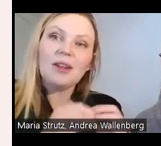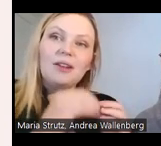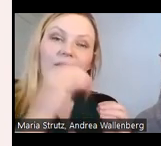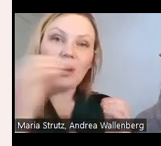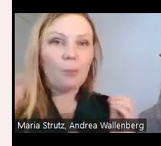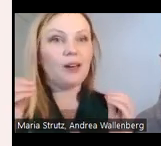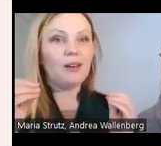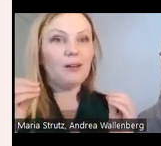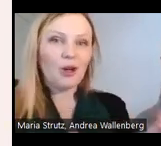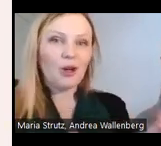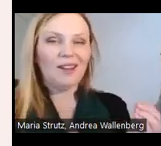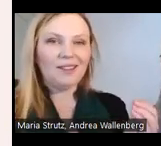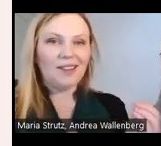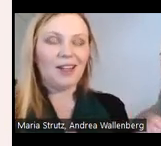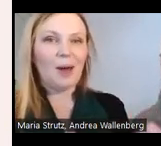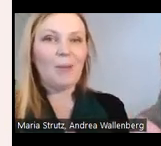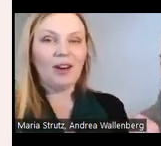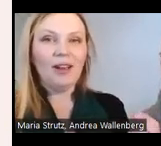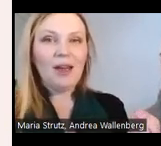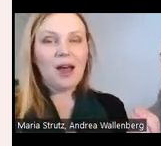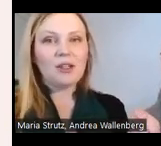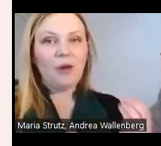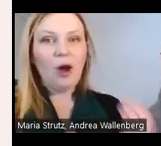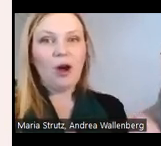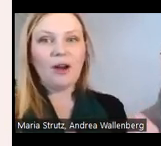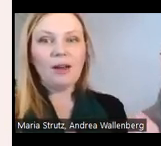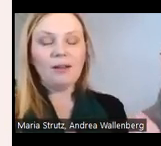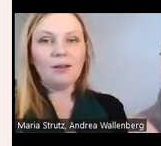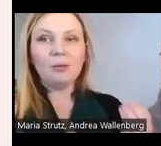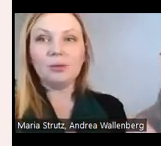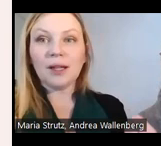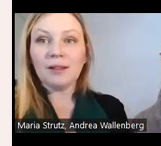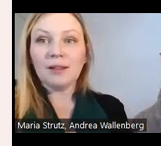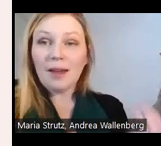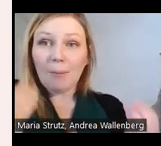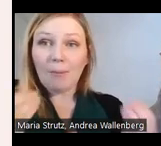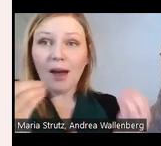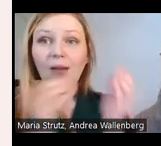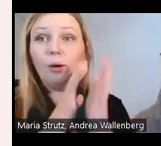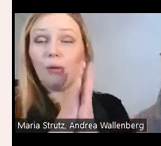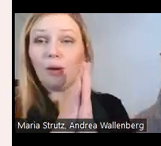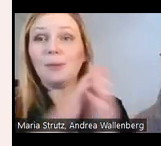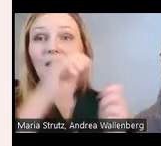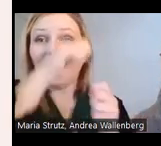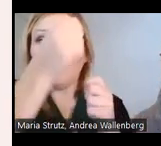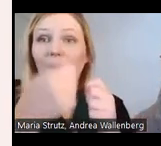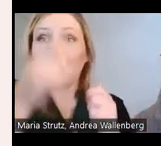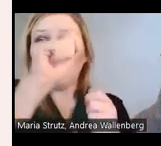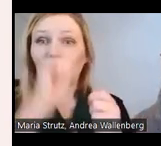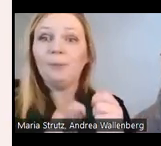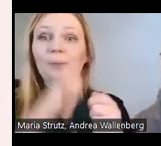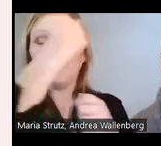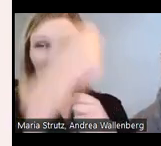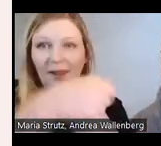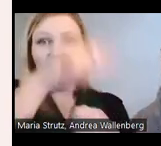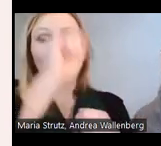här så blir det en toppen brygga kring de här barnen. Att jag får höra orden hemma och få liksom tecken för samma banan.